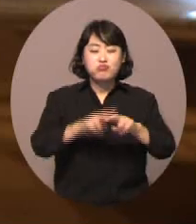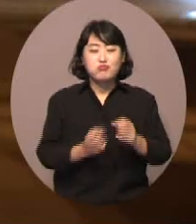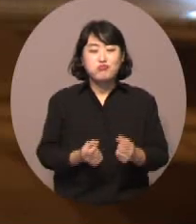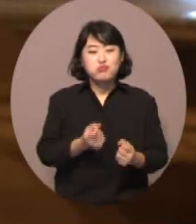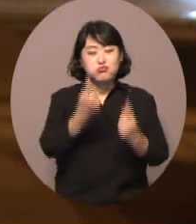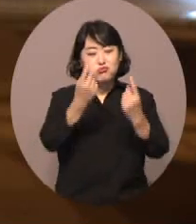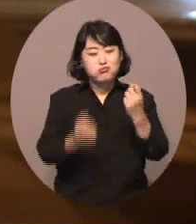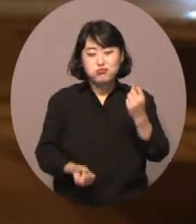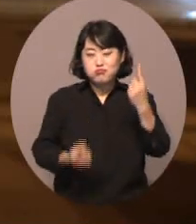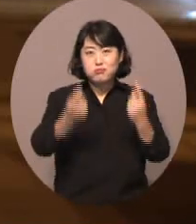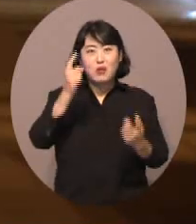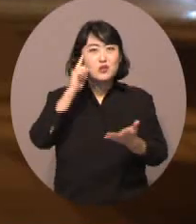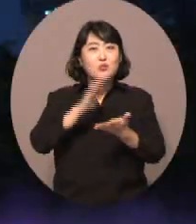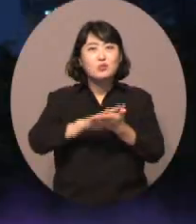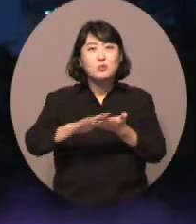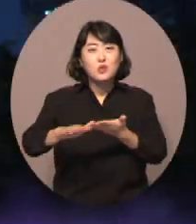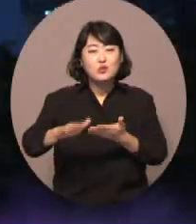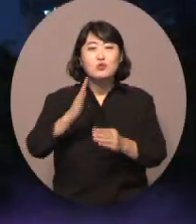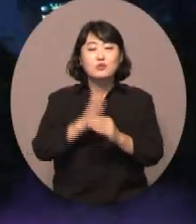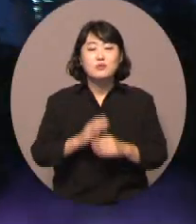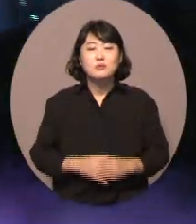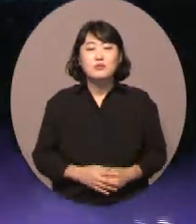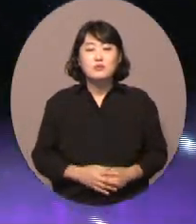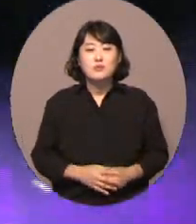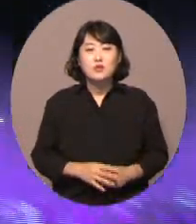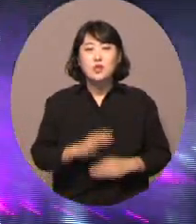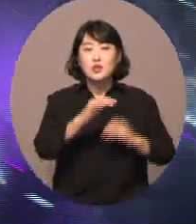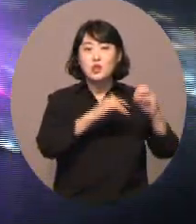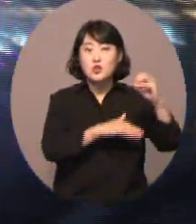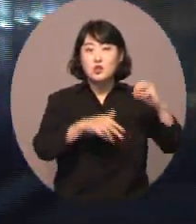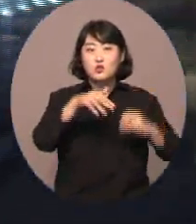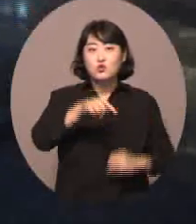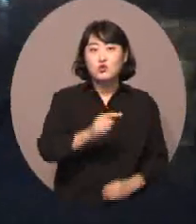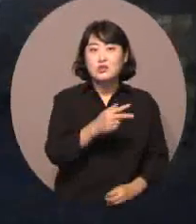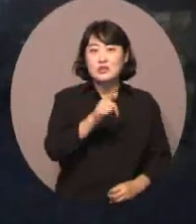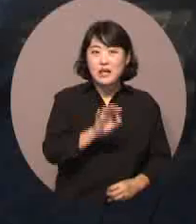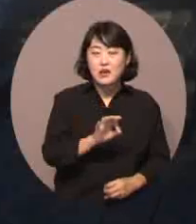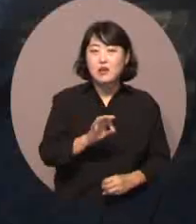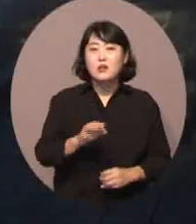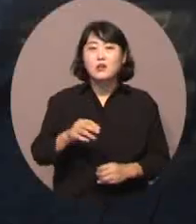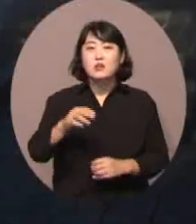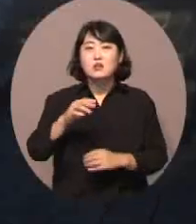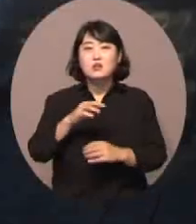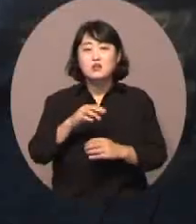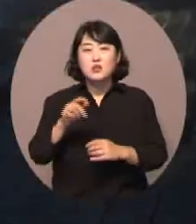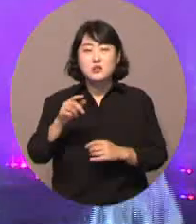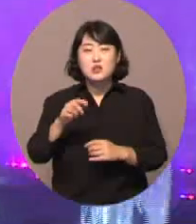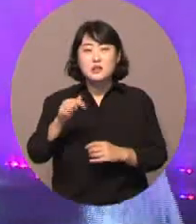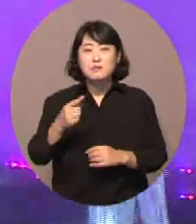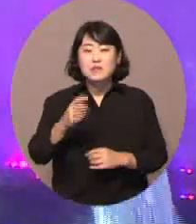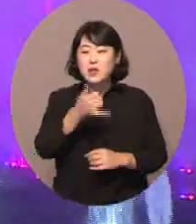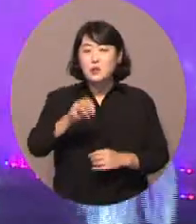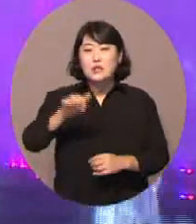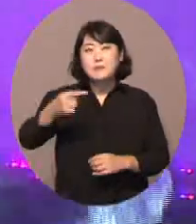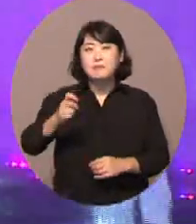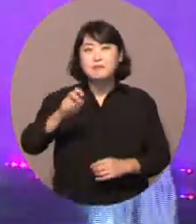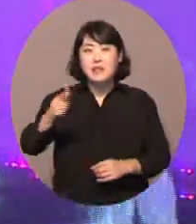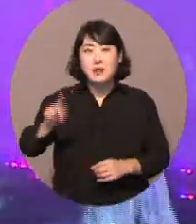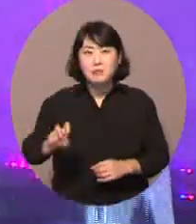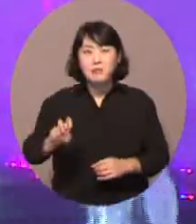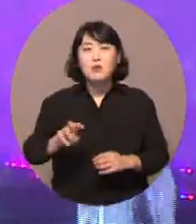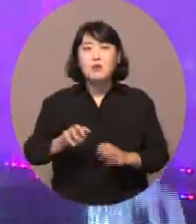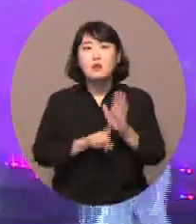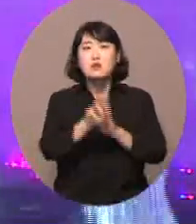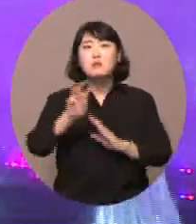더위를 식히고 있습니다. 오늘 서천 춘장대와 세종 금남의 낮 최고 기온은 36도를 훌쩍 넘겨 사람